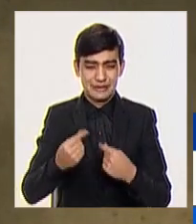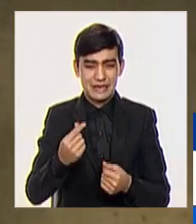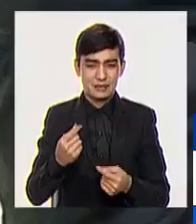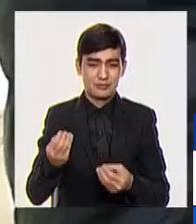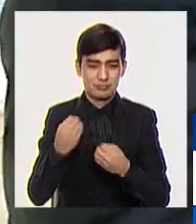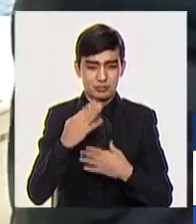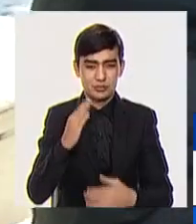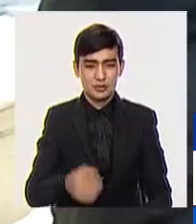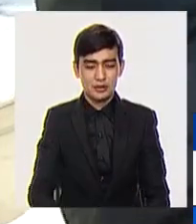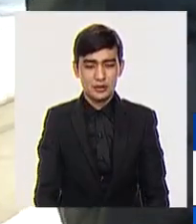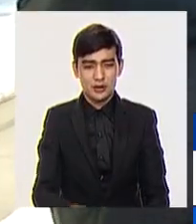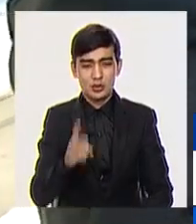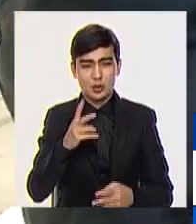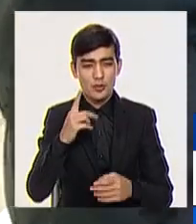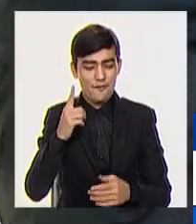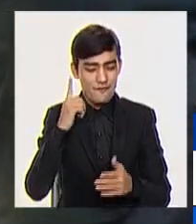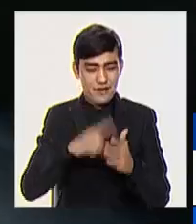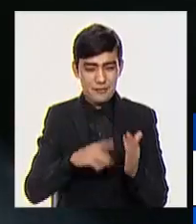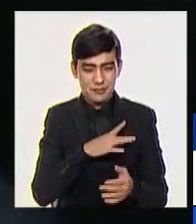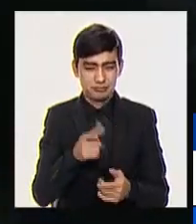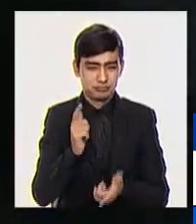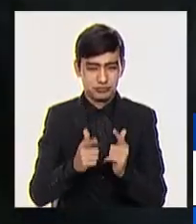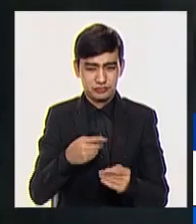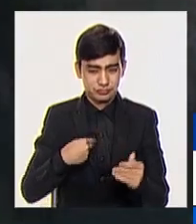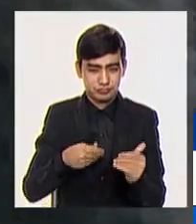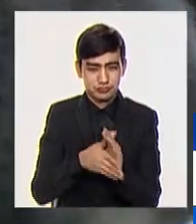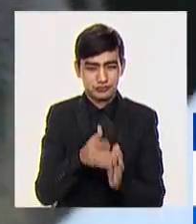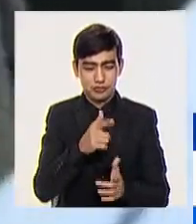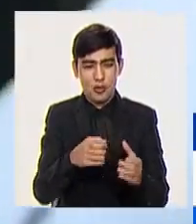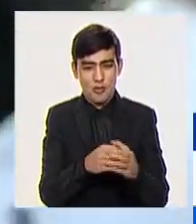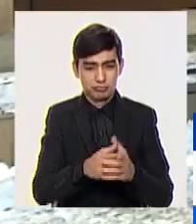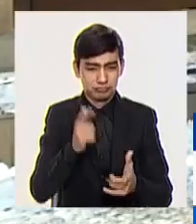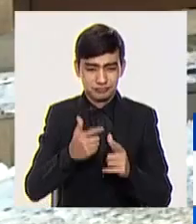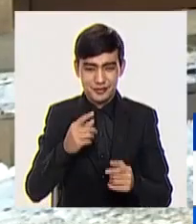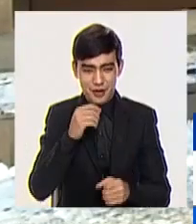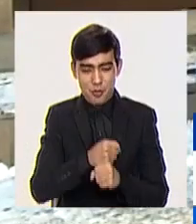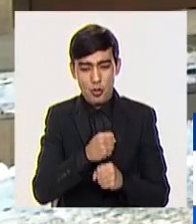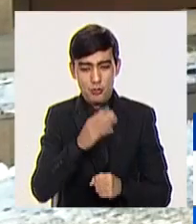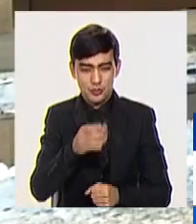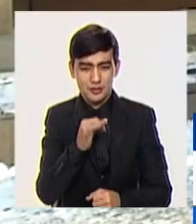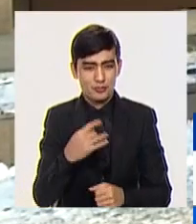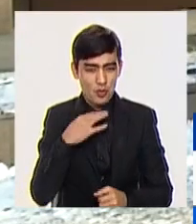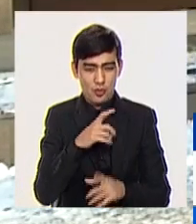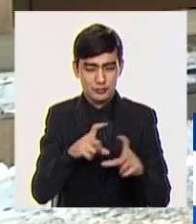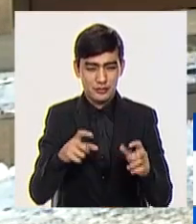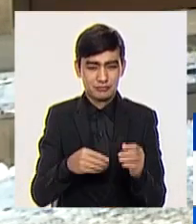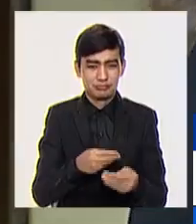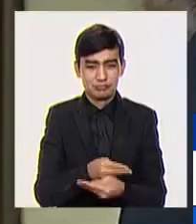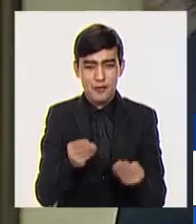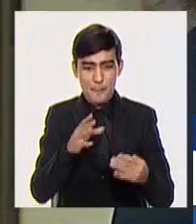деньги. Вкладчики были уверены, что это серьезная инвестиционная компания, которая многим успела выплатить